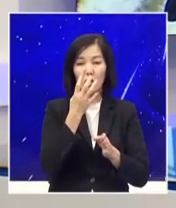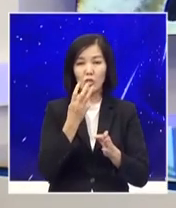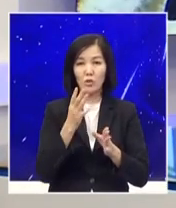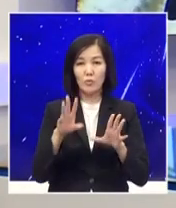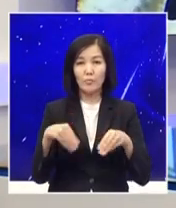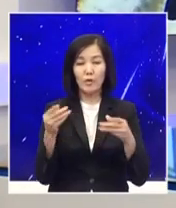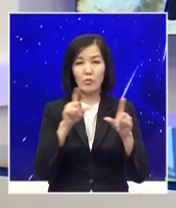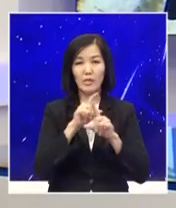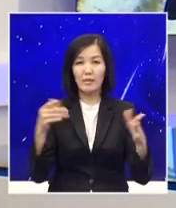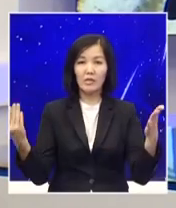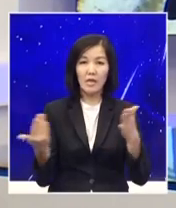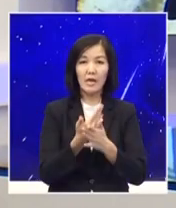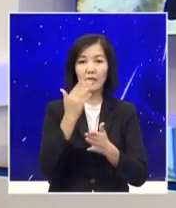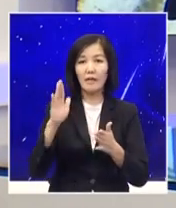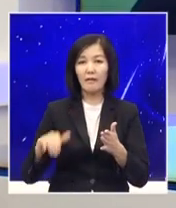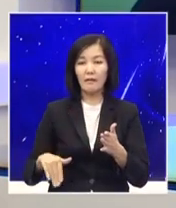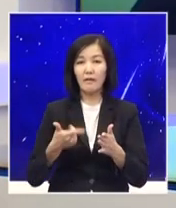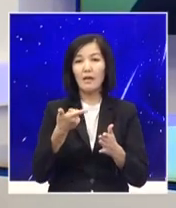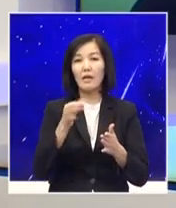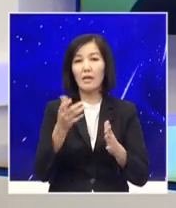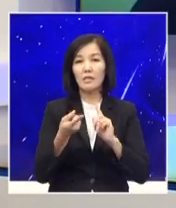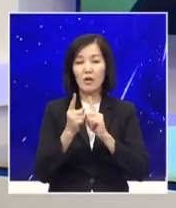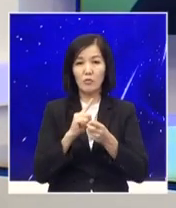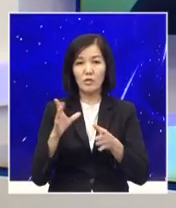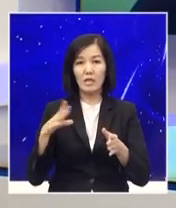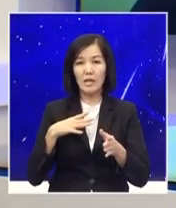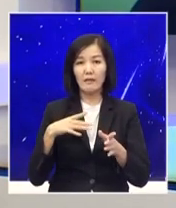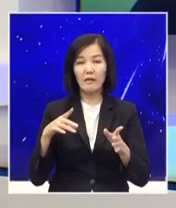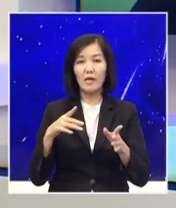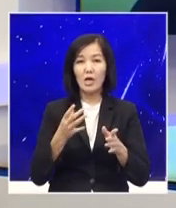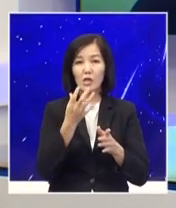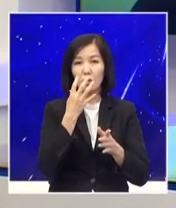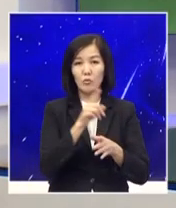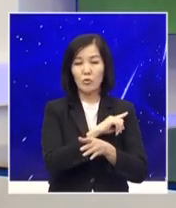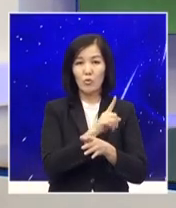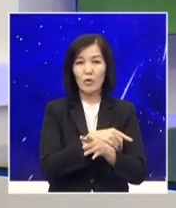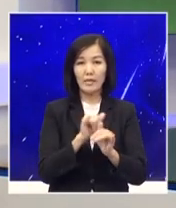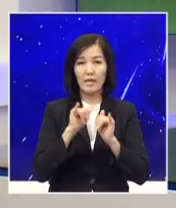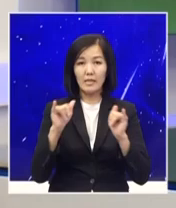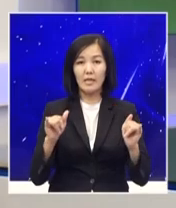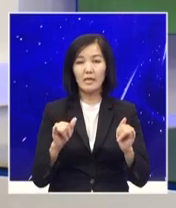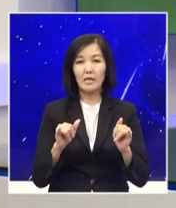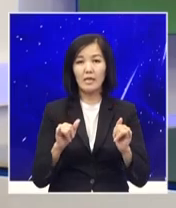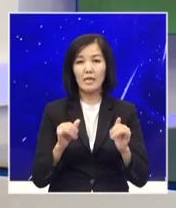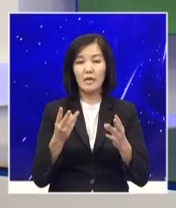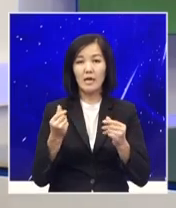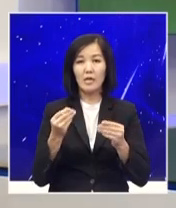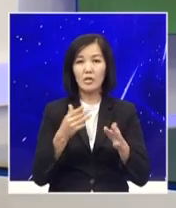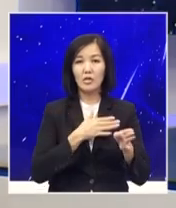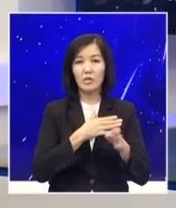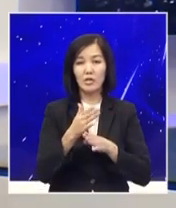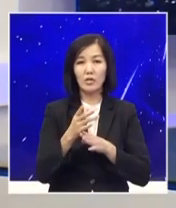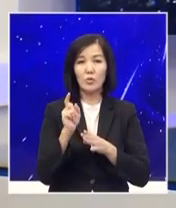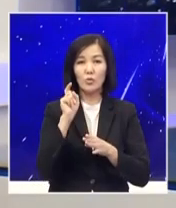нысандары жаңартылғаннан кейін газға ауыстырылады. Оның бір артықшылығы жылытудың қуатын арттырады. Қаржы шығынын